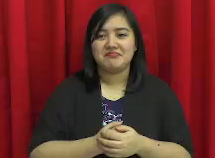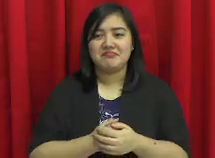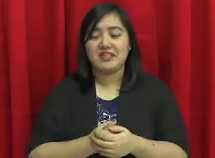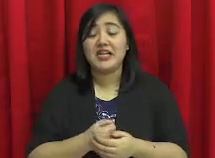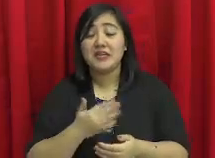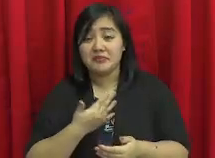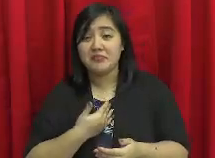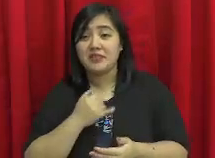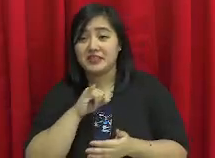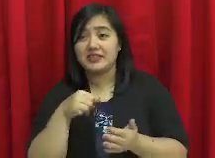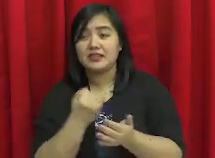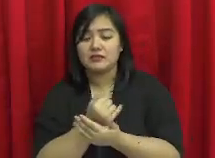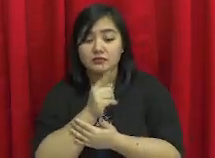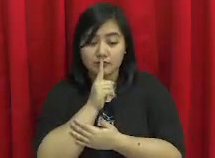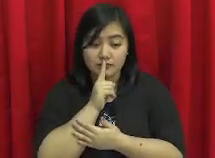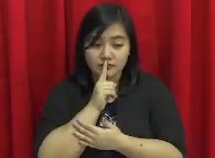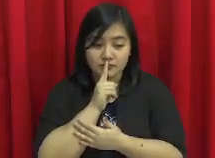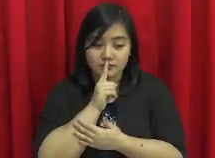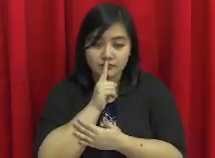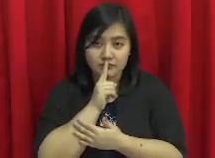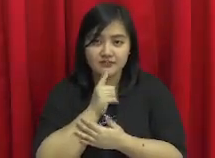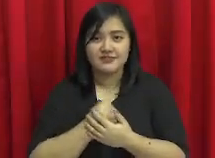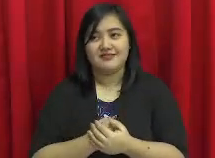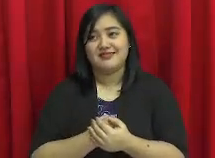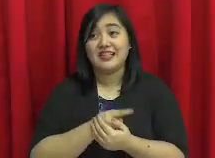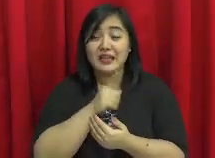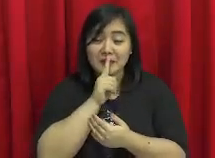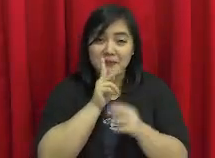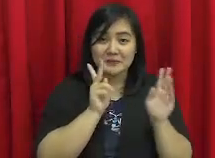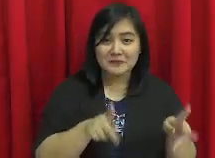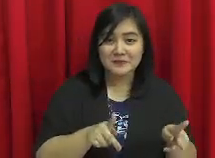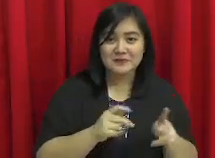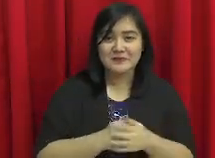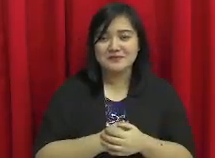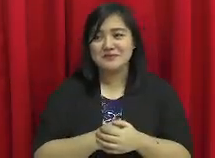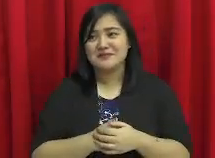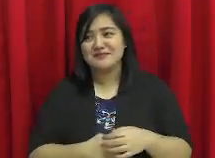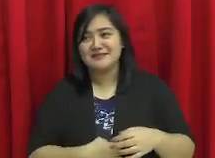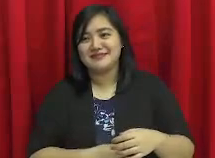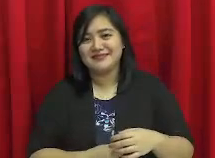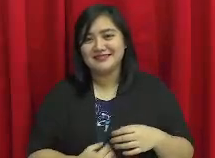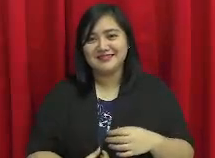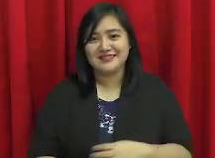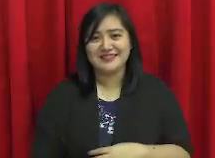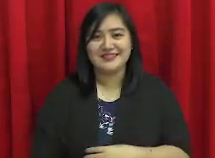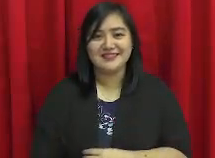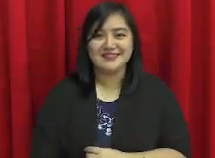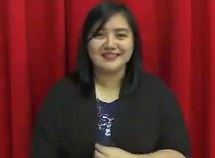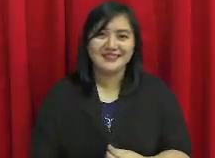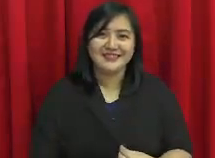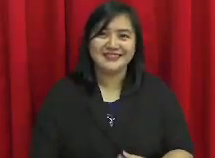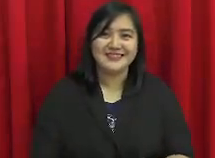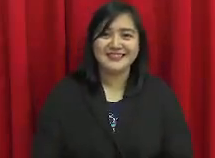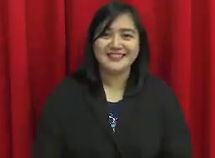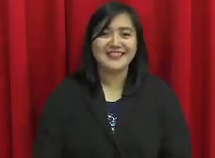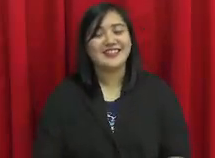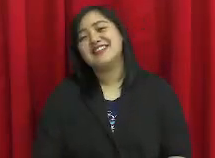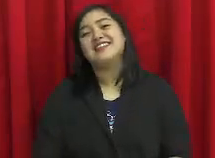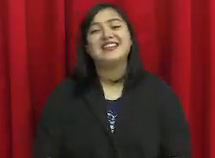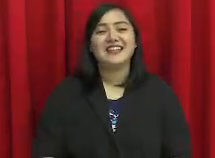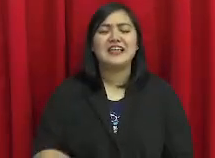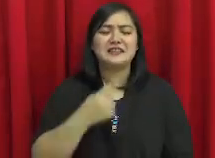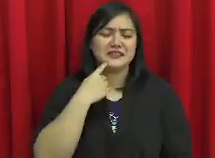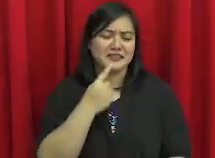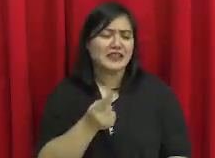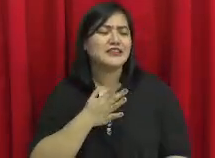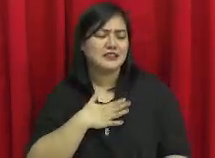na ako. Silent person, ikaw na. Kasi yung responsive, kasi yung personality ko, Sir Conrad. Ganyan